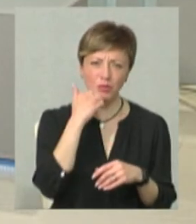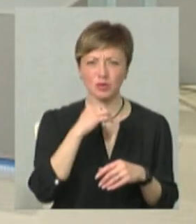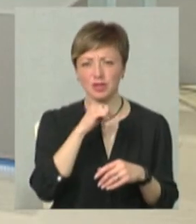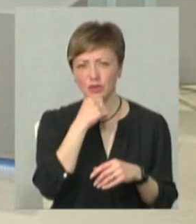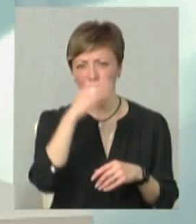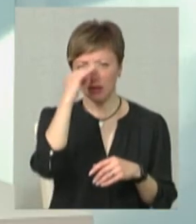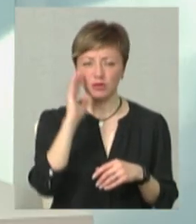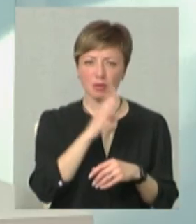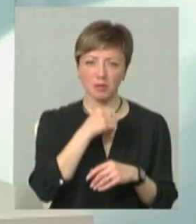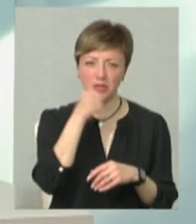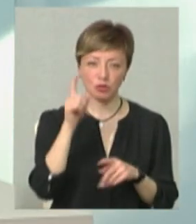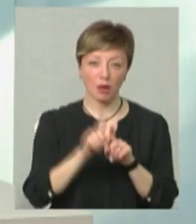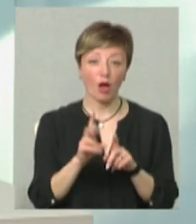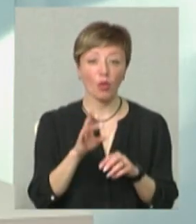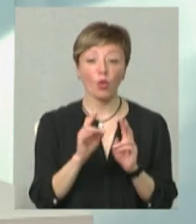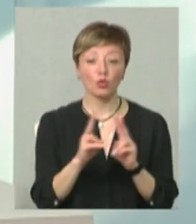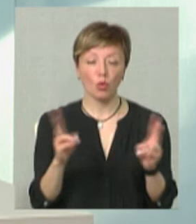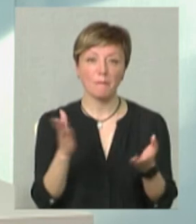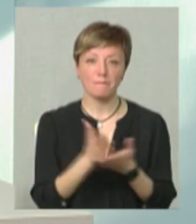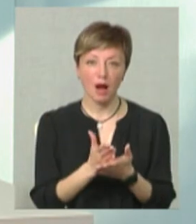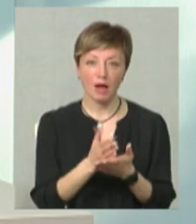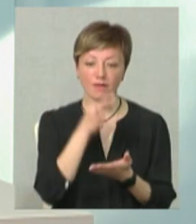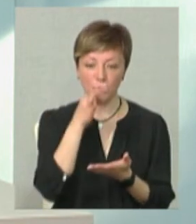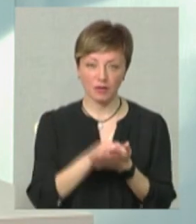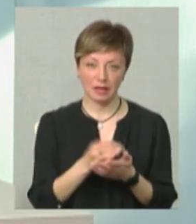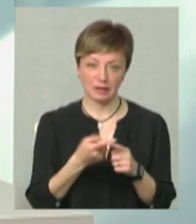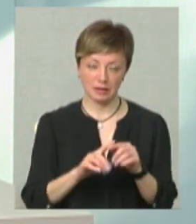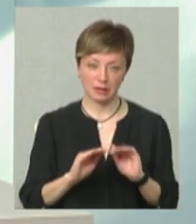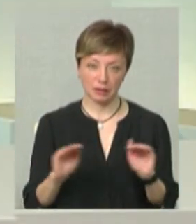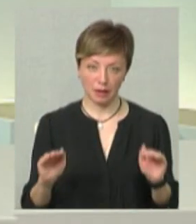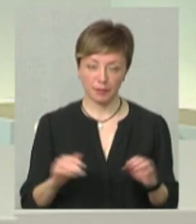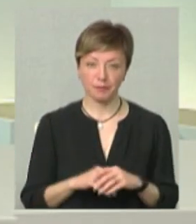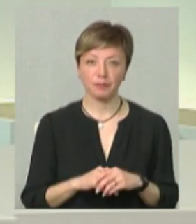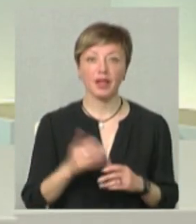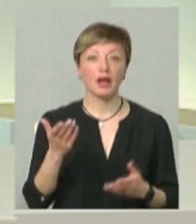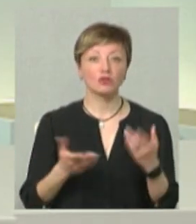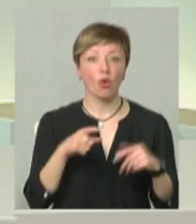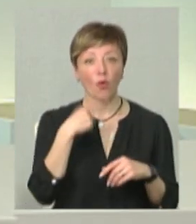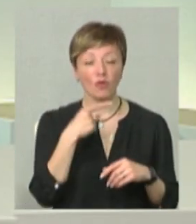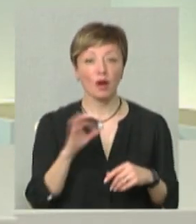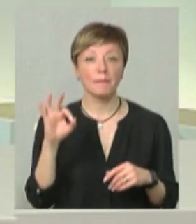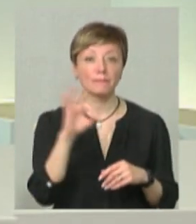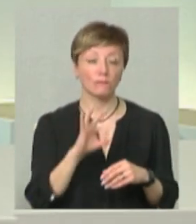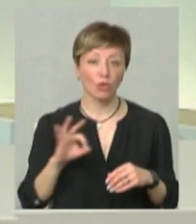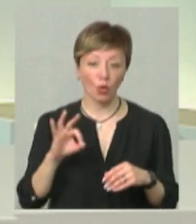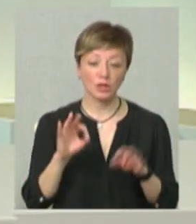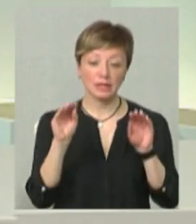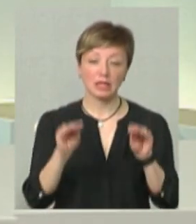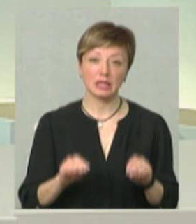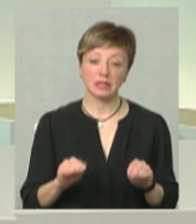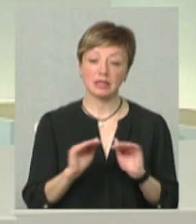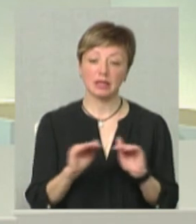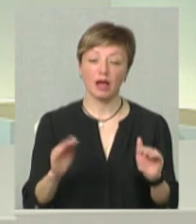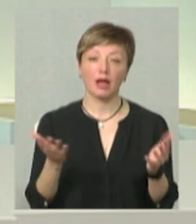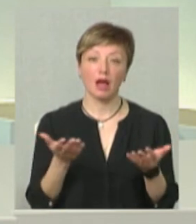мама, брат старший. Але це хтось, хто має відповідальність за цих дітей. Якщо говорити про статистику тих